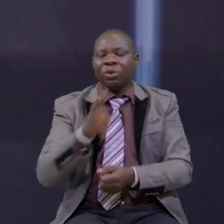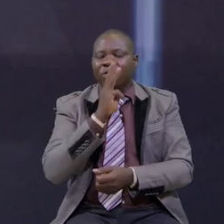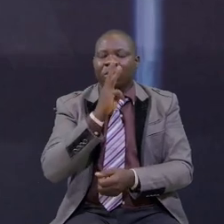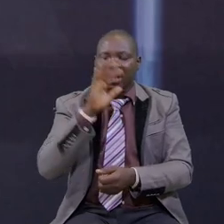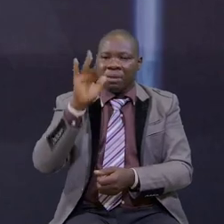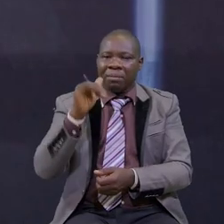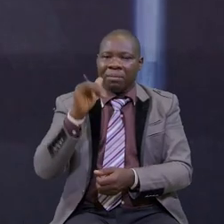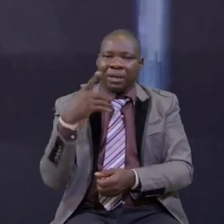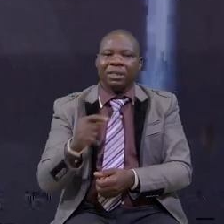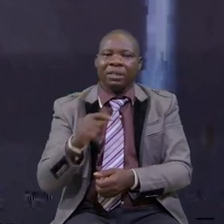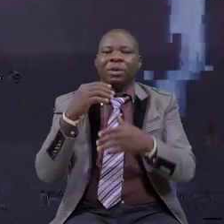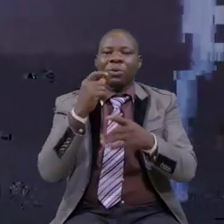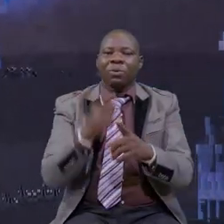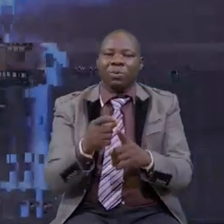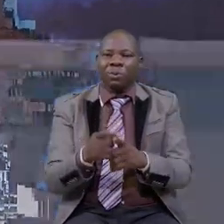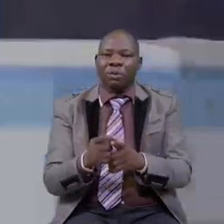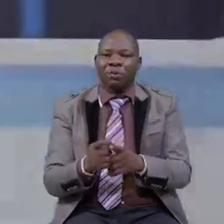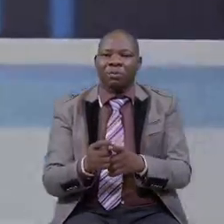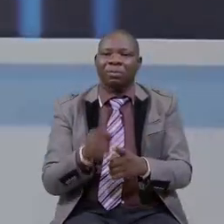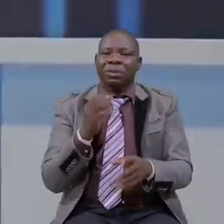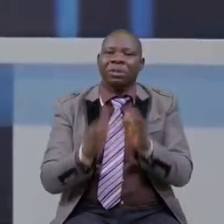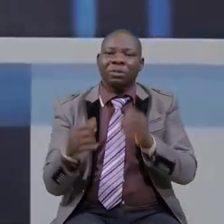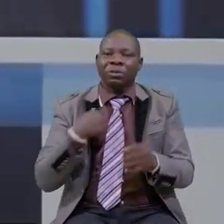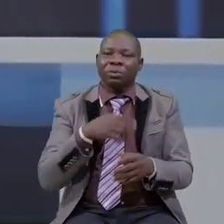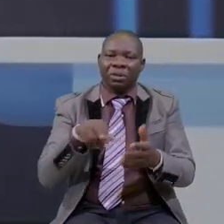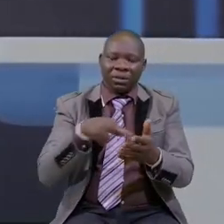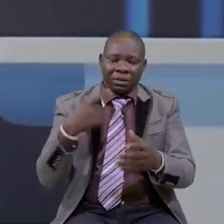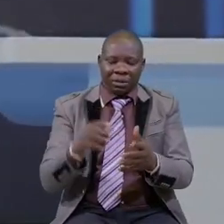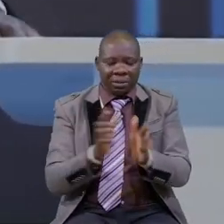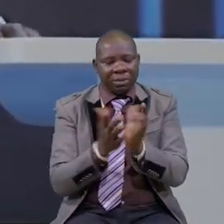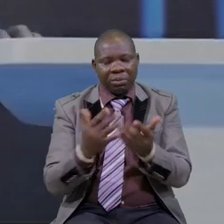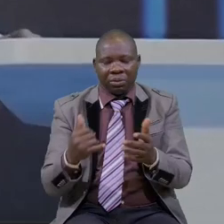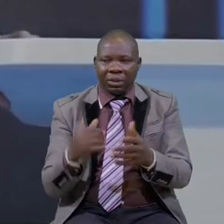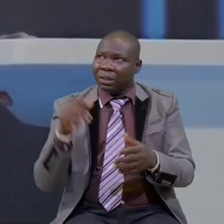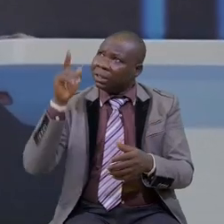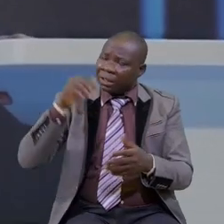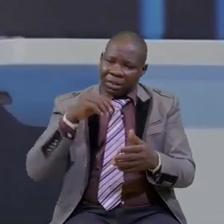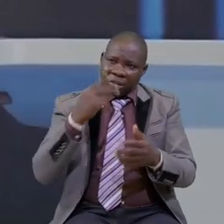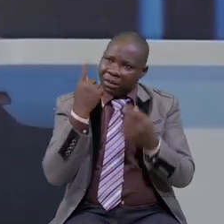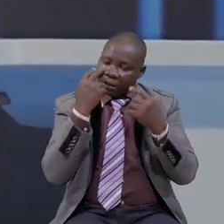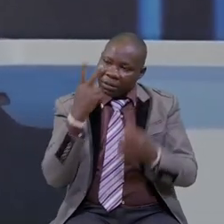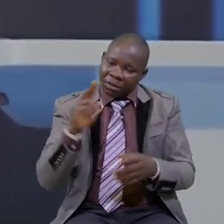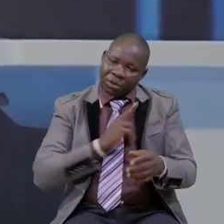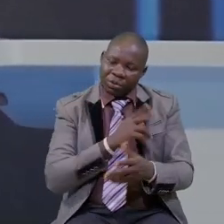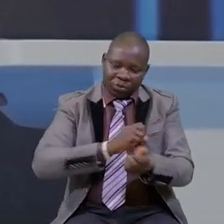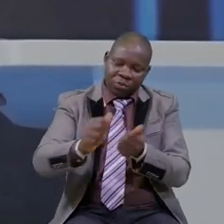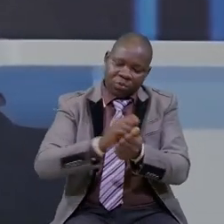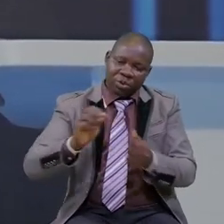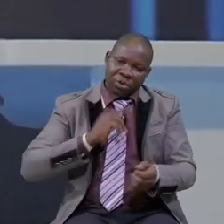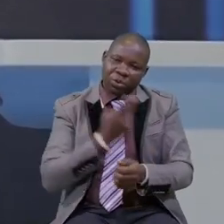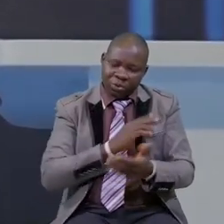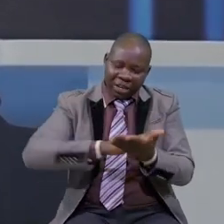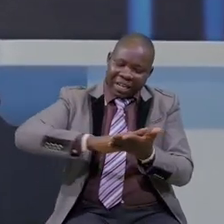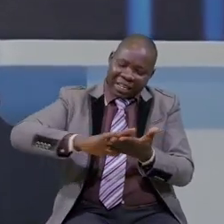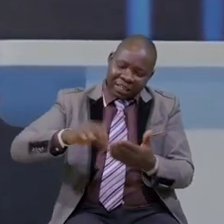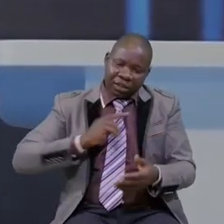l'avoir purifiée. C'est lorsque nous lisons la Bible qui nous purifie, elle nous lave, elle nous purge,